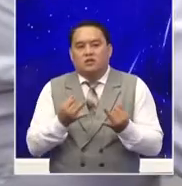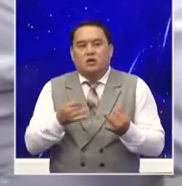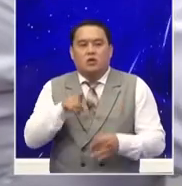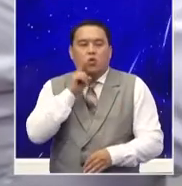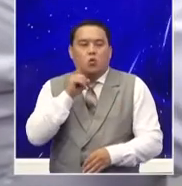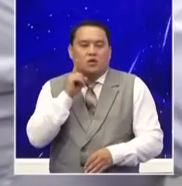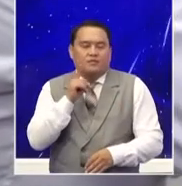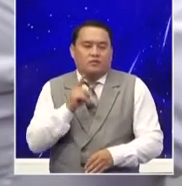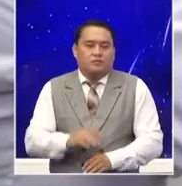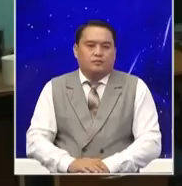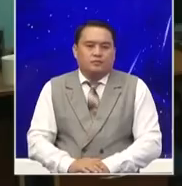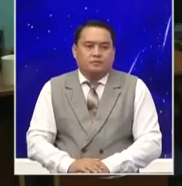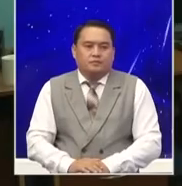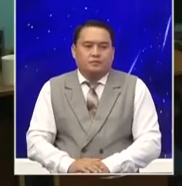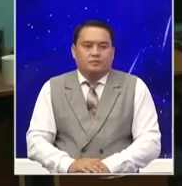подростков первоисточником.